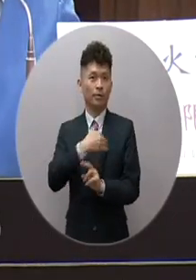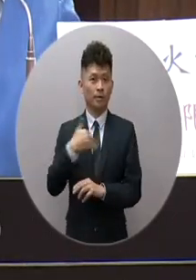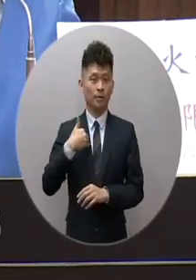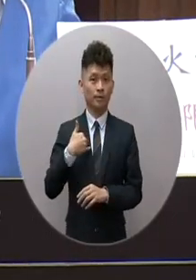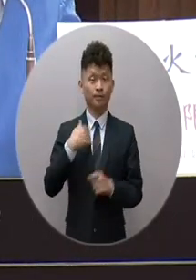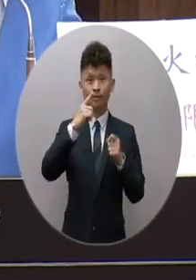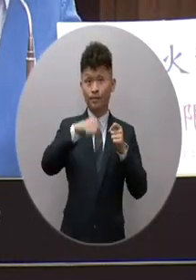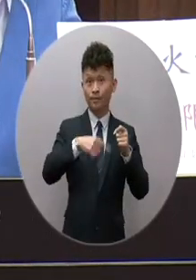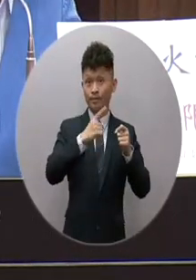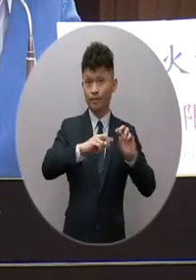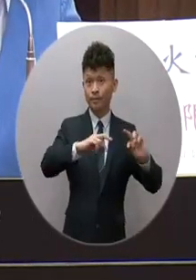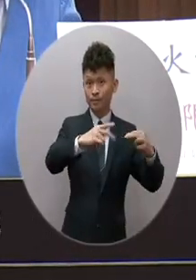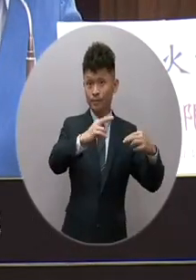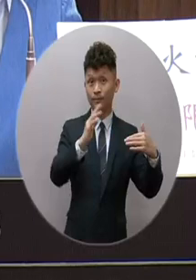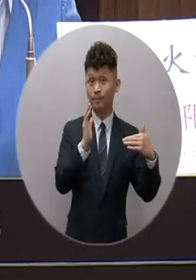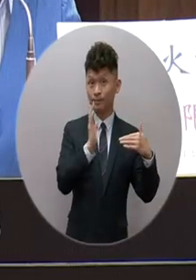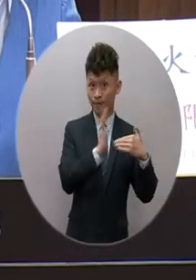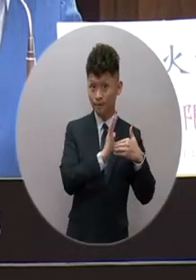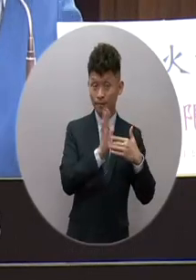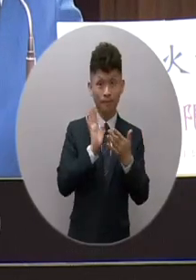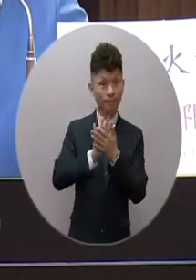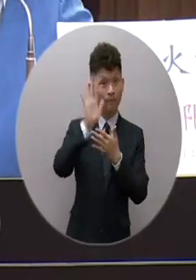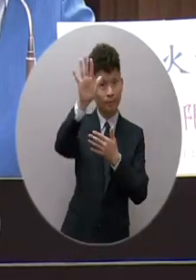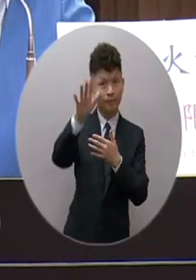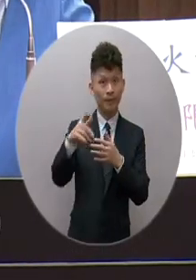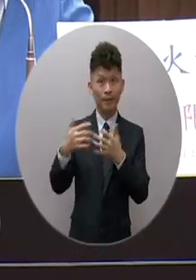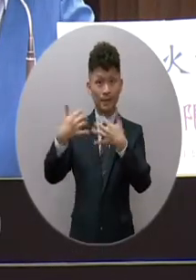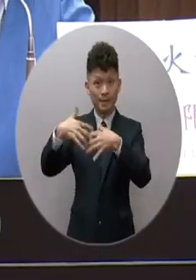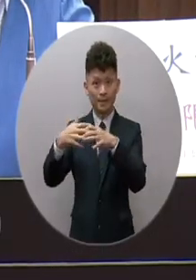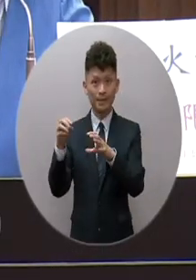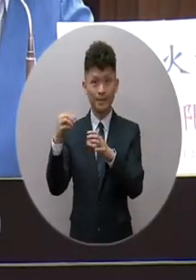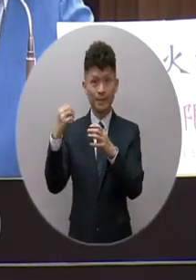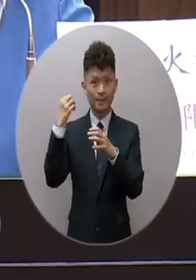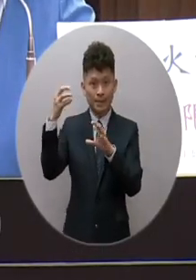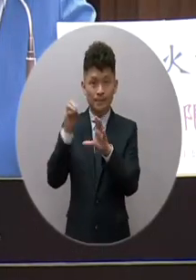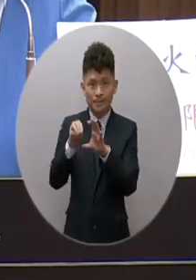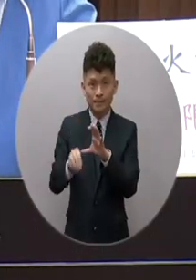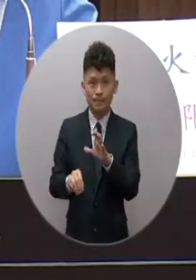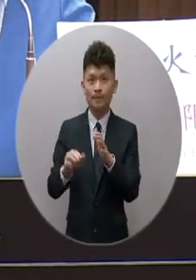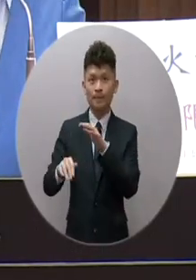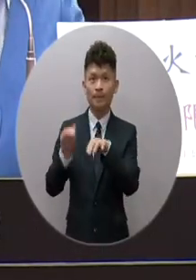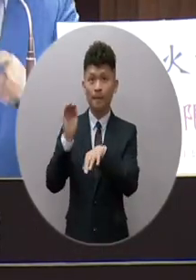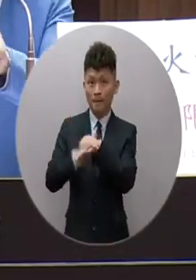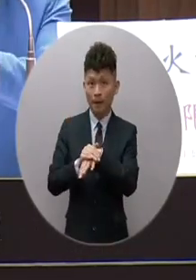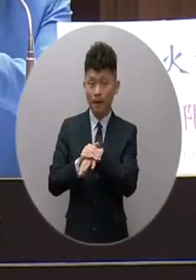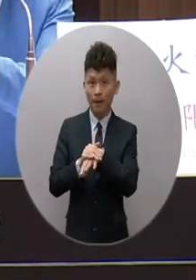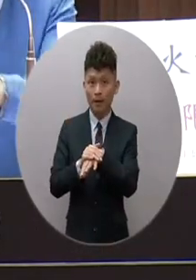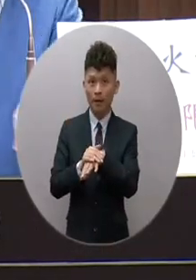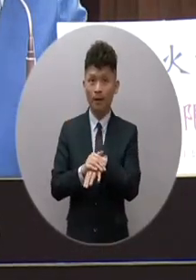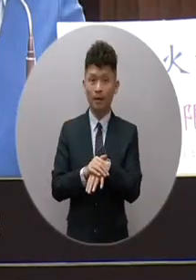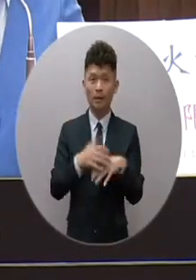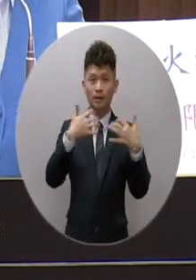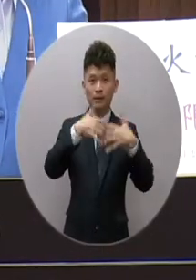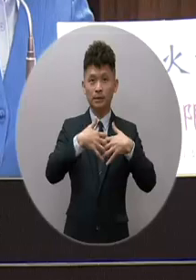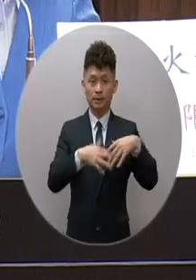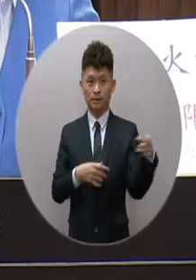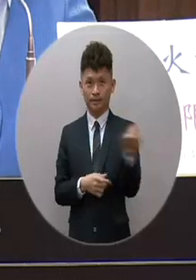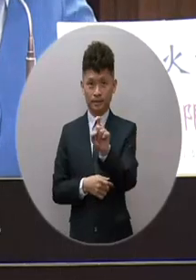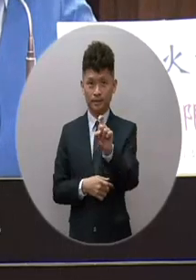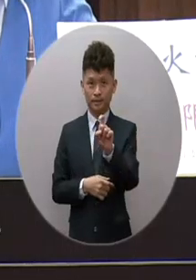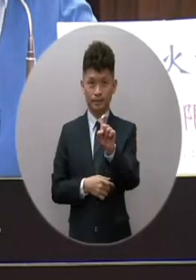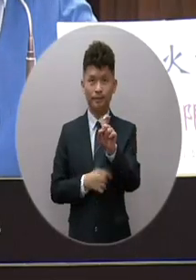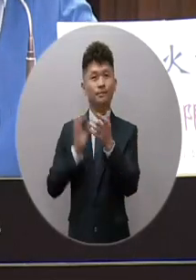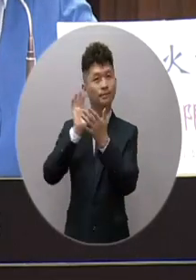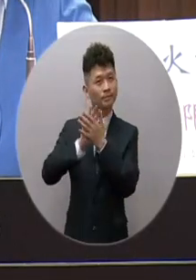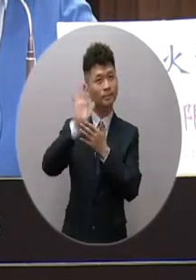修完以后，请问他这个加装机器完以后，设备完以后，他十部机组为了